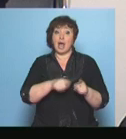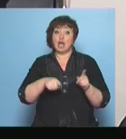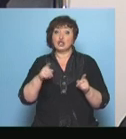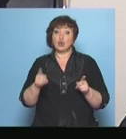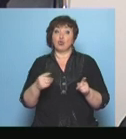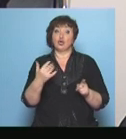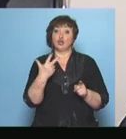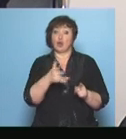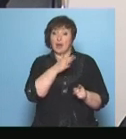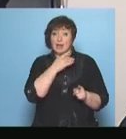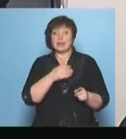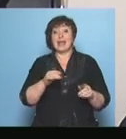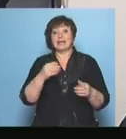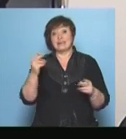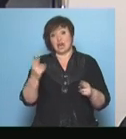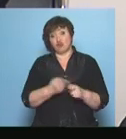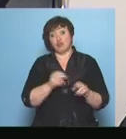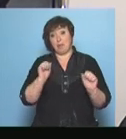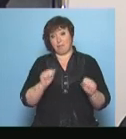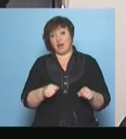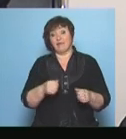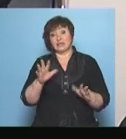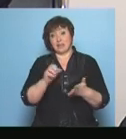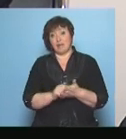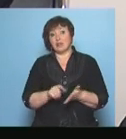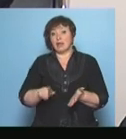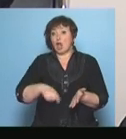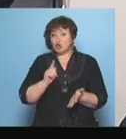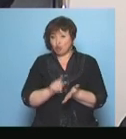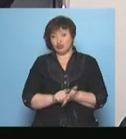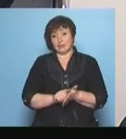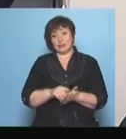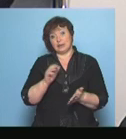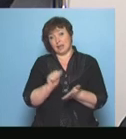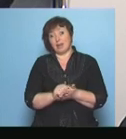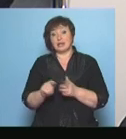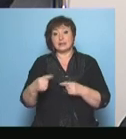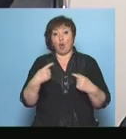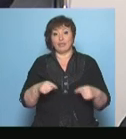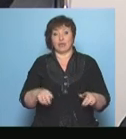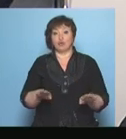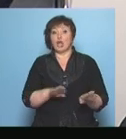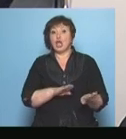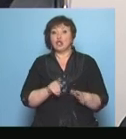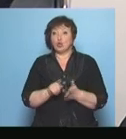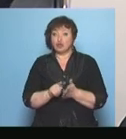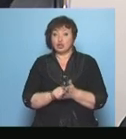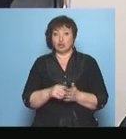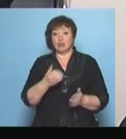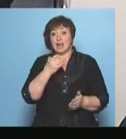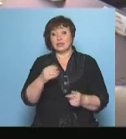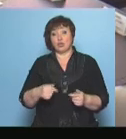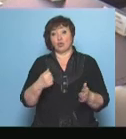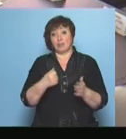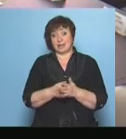с лишением права занимать определенные должности или заниматься определенной деятельностью на срок до 3 лет либо без